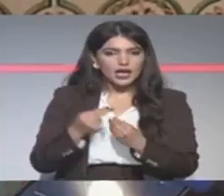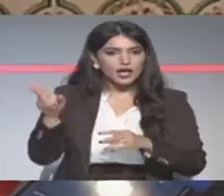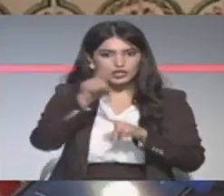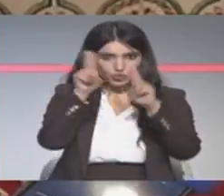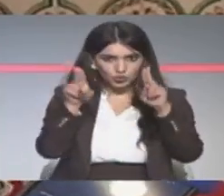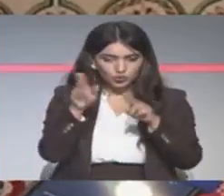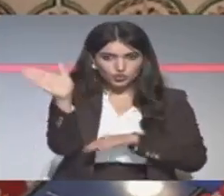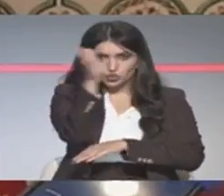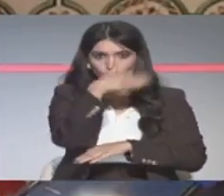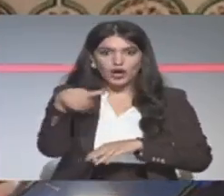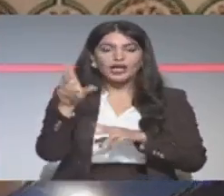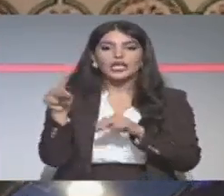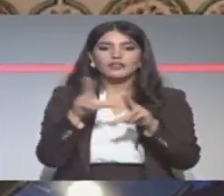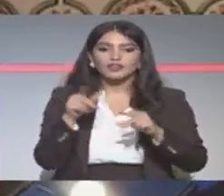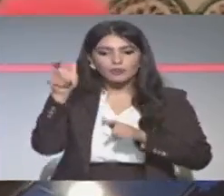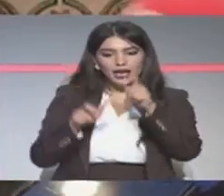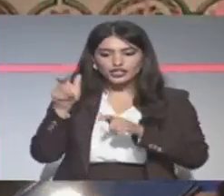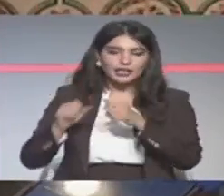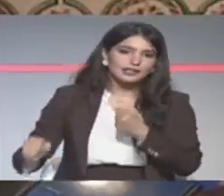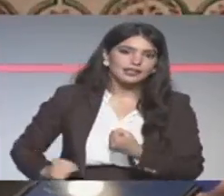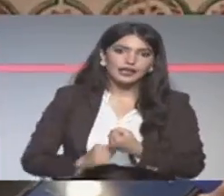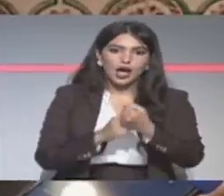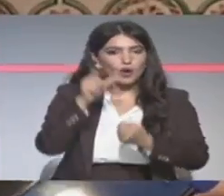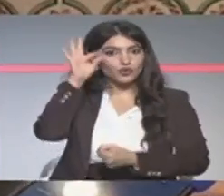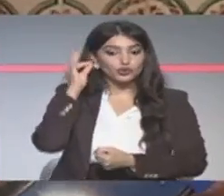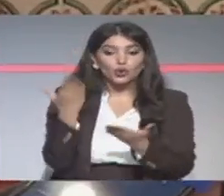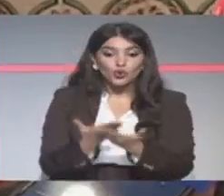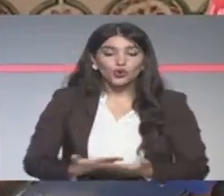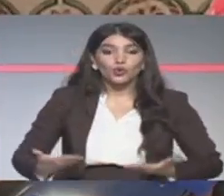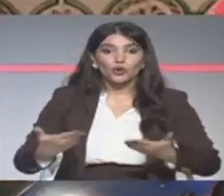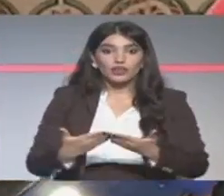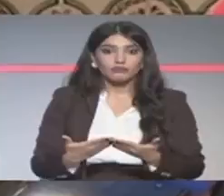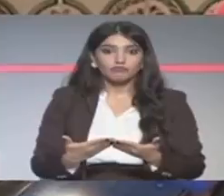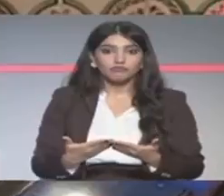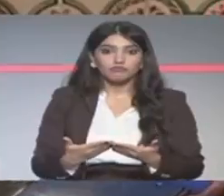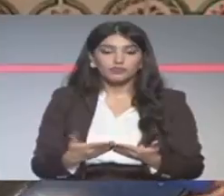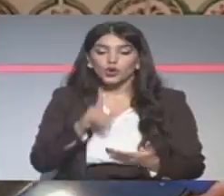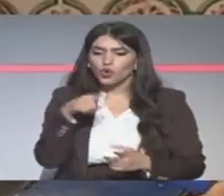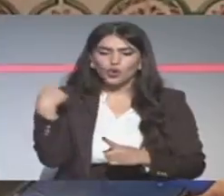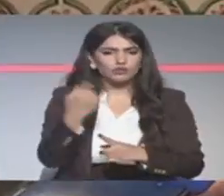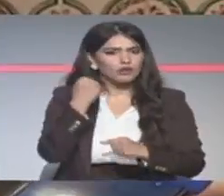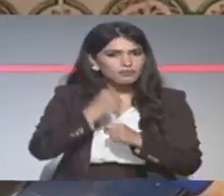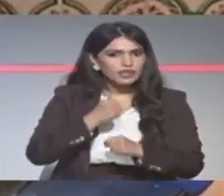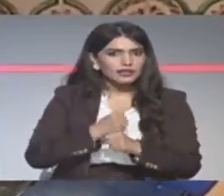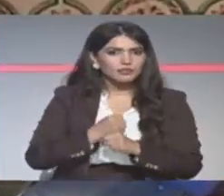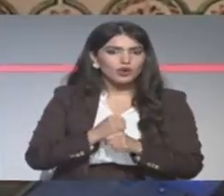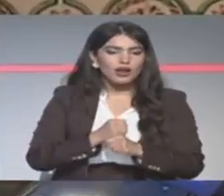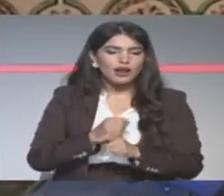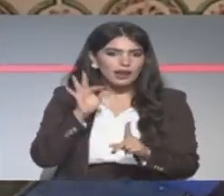مع الجهات المانحة، لأنه الوضع يستوجب منا كلنا أن نبذل مجهود في سبيل